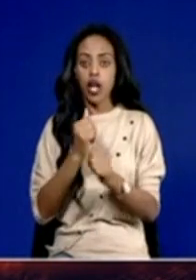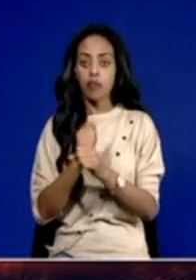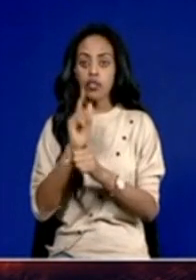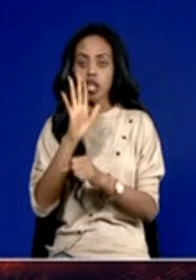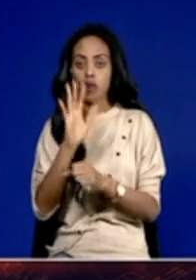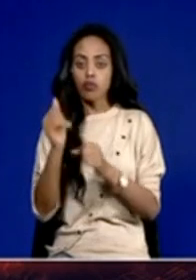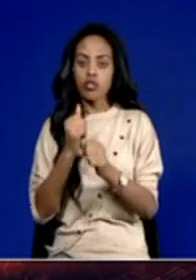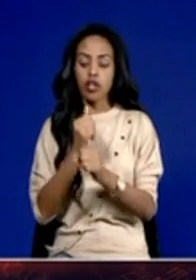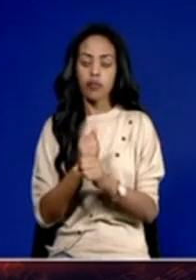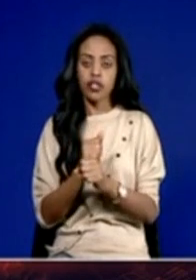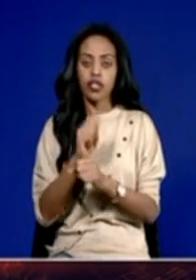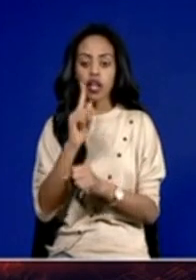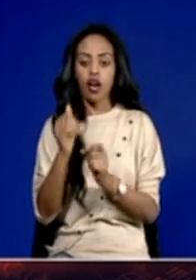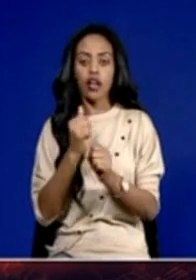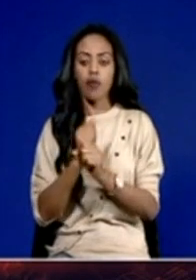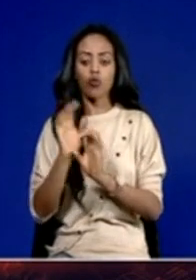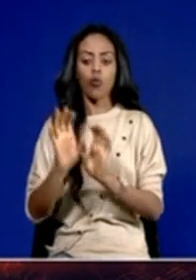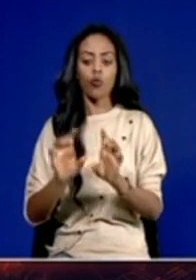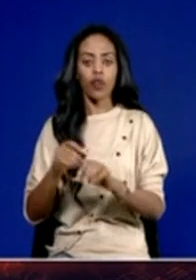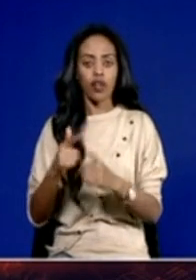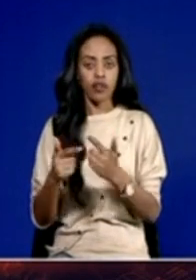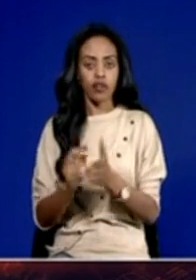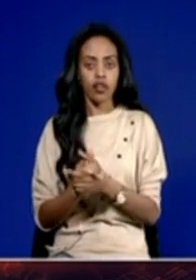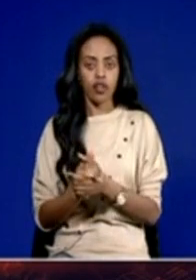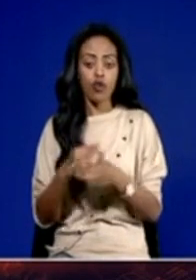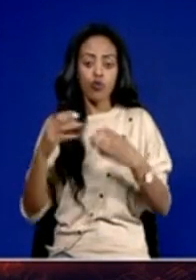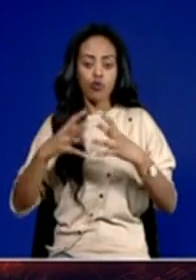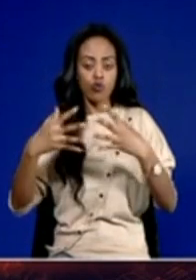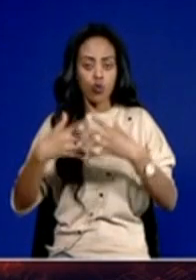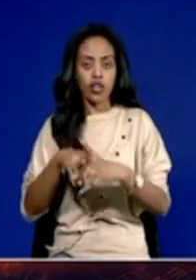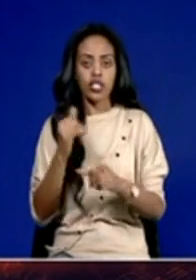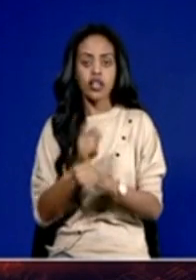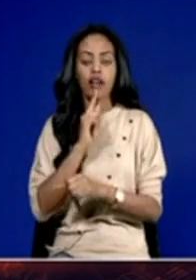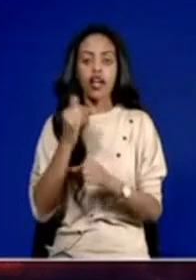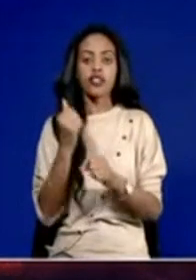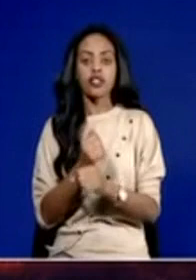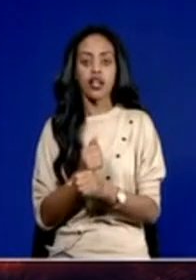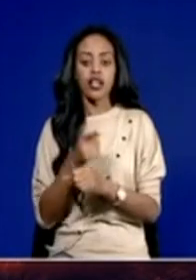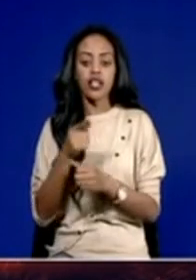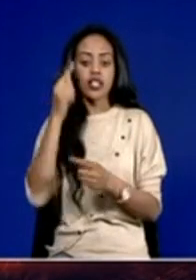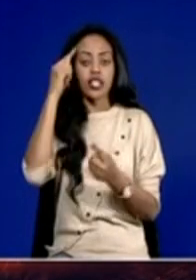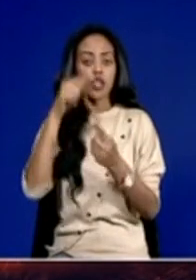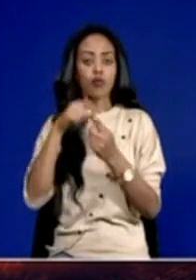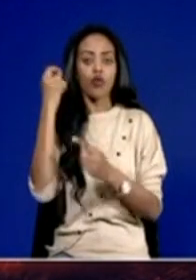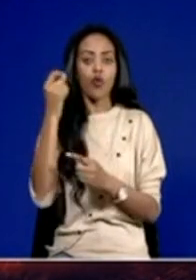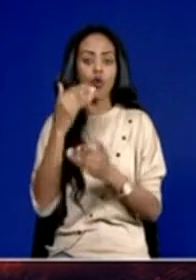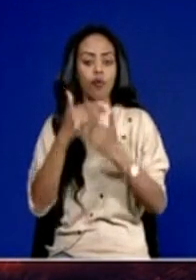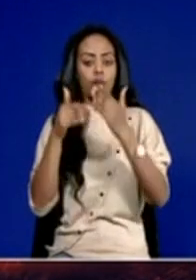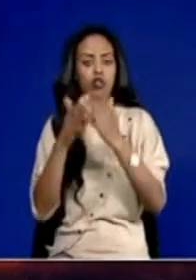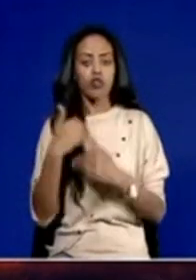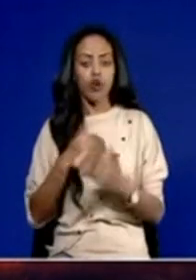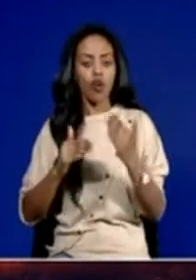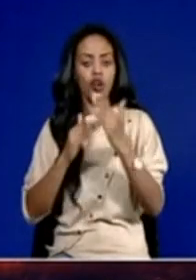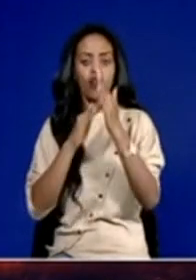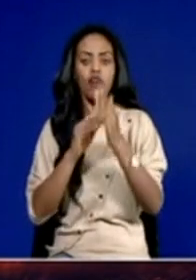5 ዓመት እቲ ናይ 1 ዓመት ከምኡ እናበልና ተዋደደ ስራሕ ኢና ክንሰርሕ ማለት እዩ ነቲ ትልሚ ንምዕዋት በብብርኪ ዘለዉ